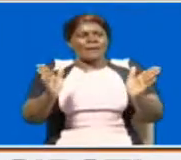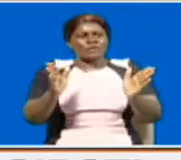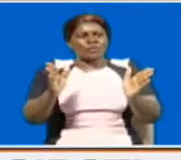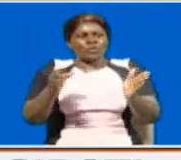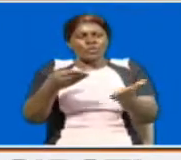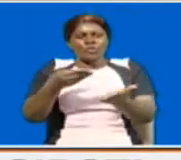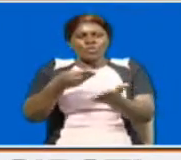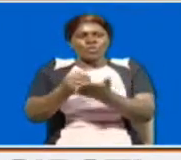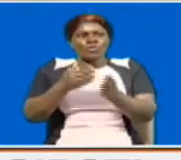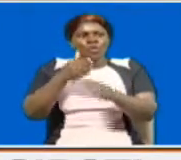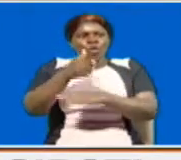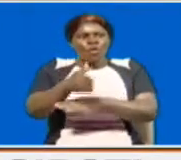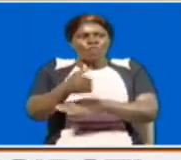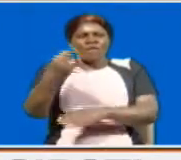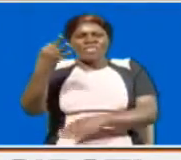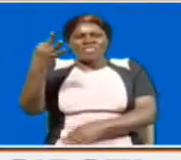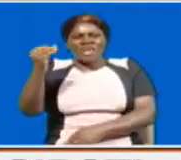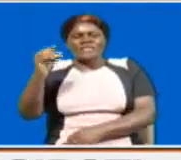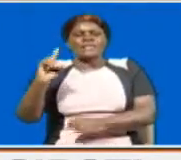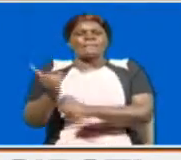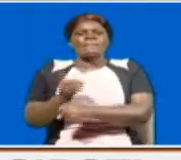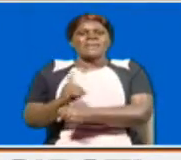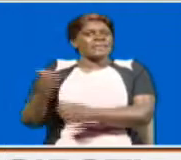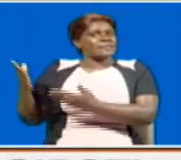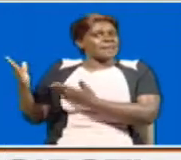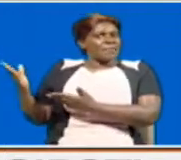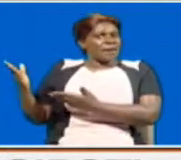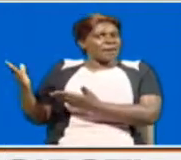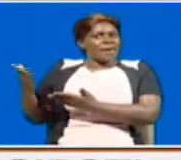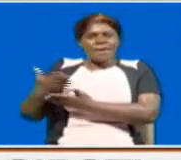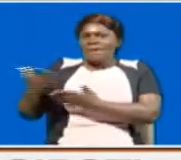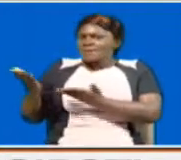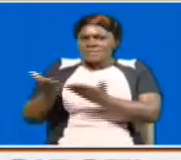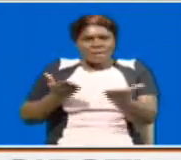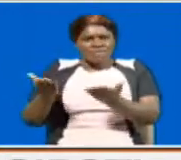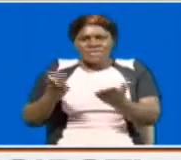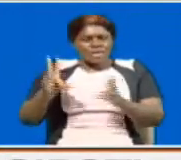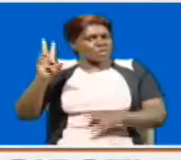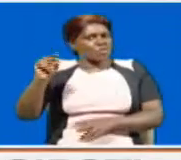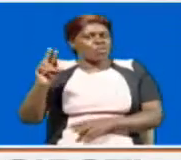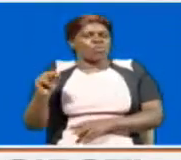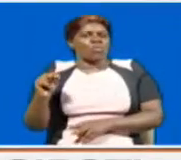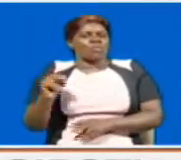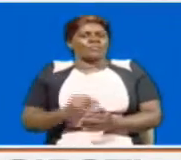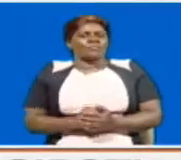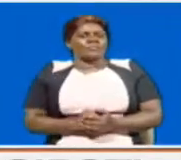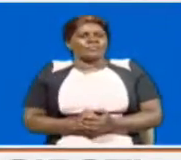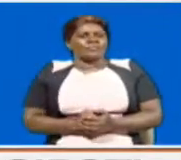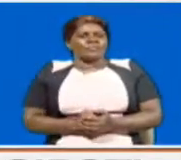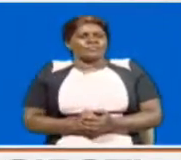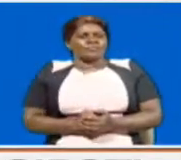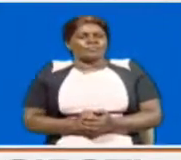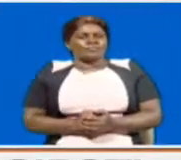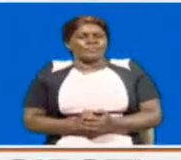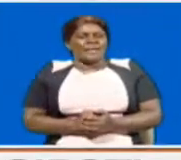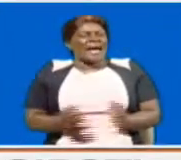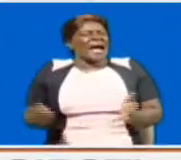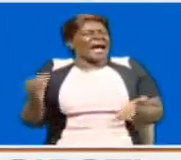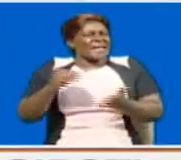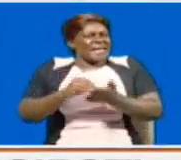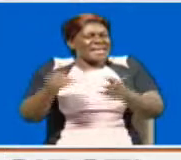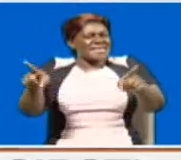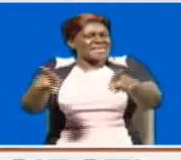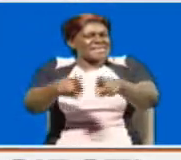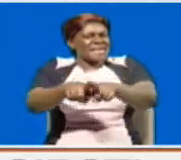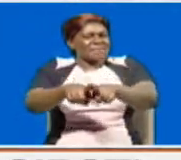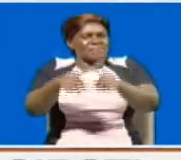spend more than 30 minutes for whatever service in this department. Haitakuwa tena